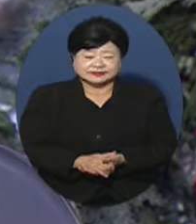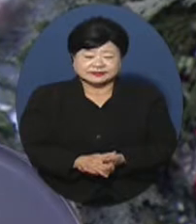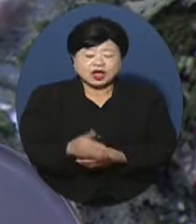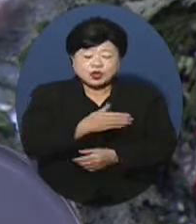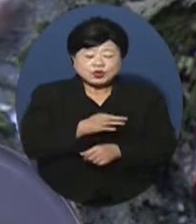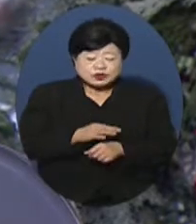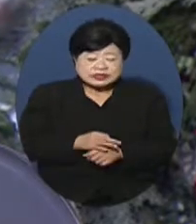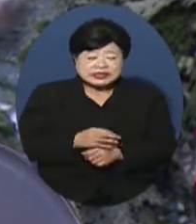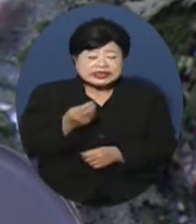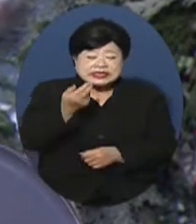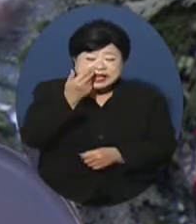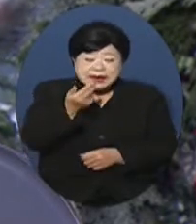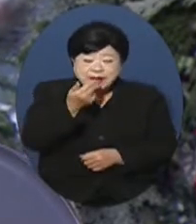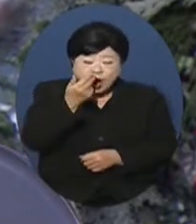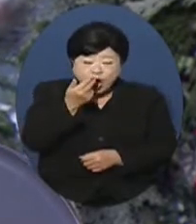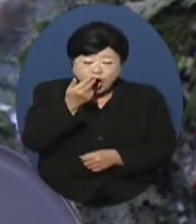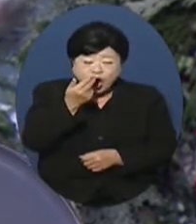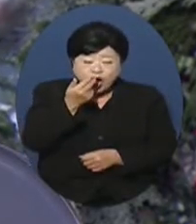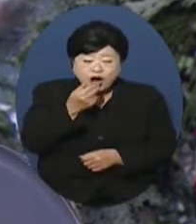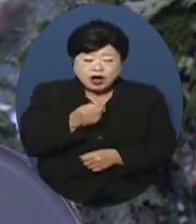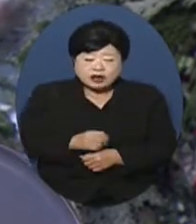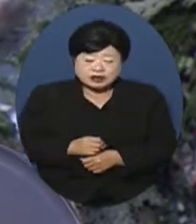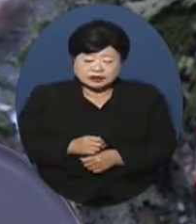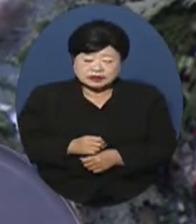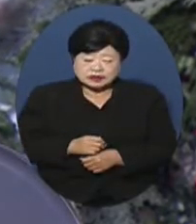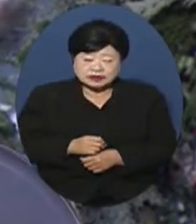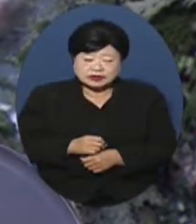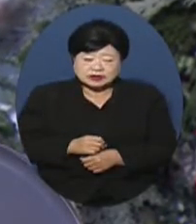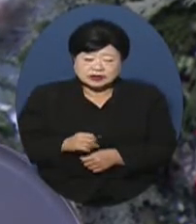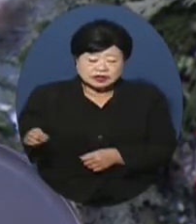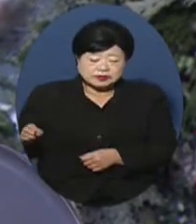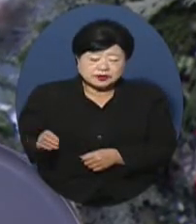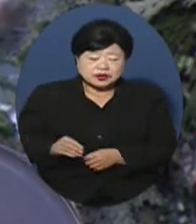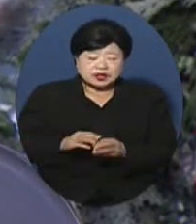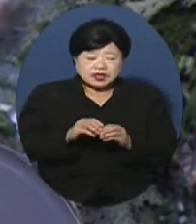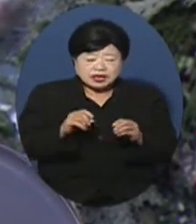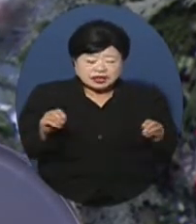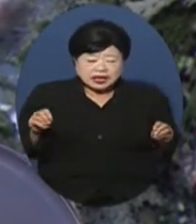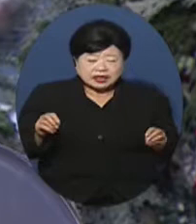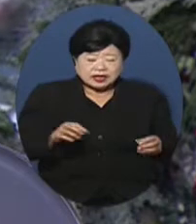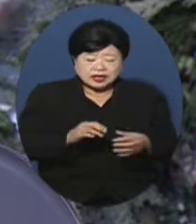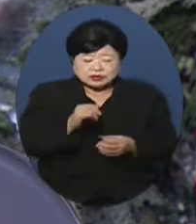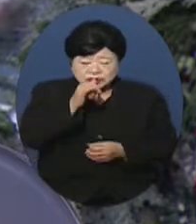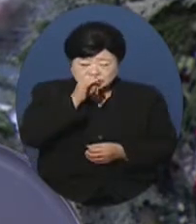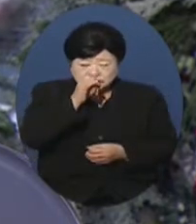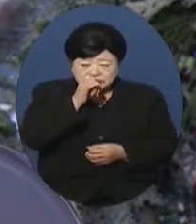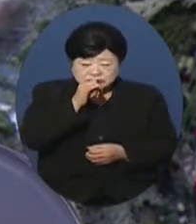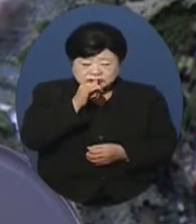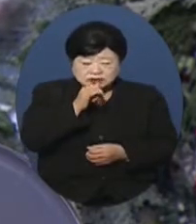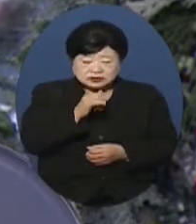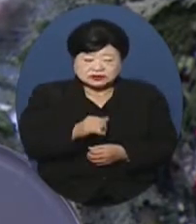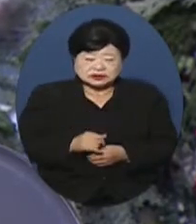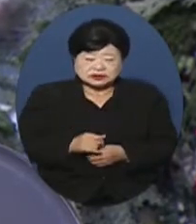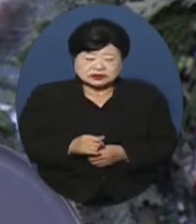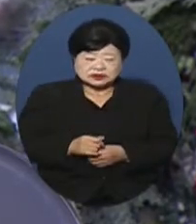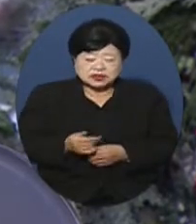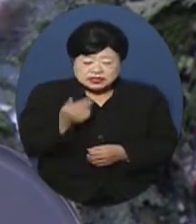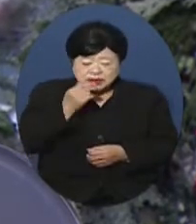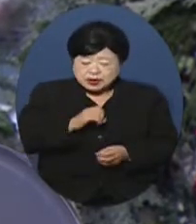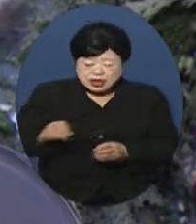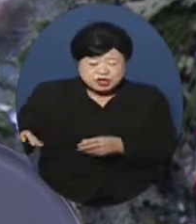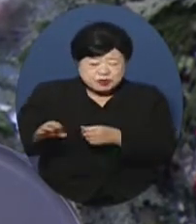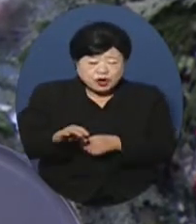육신의 생명을 이랬으면 입장에서 수유 아워 있는게 좀 다 이렇게 되는 것입니까